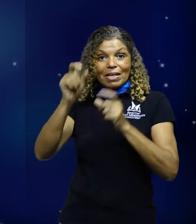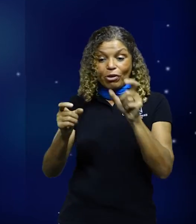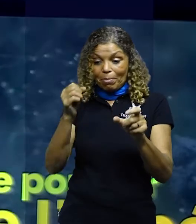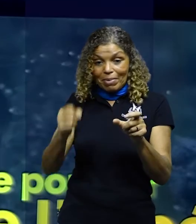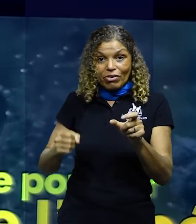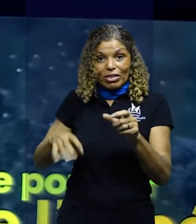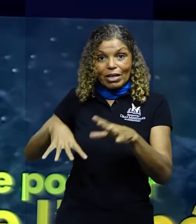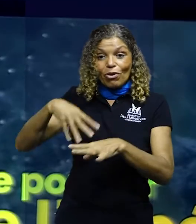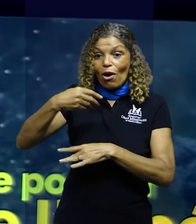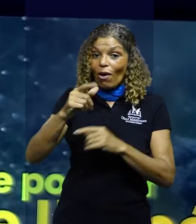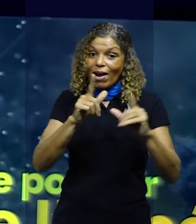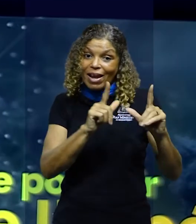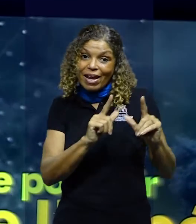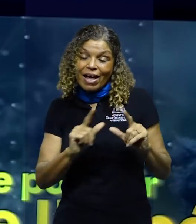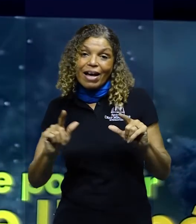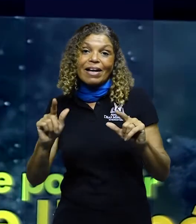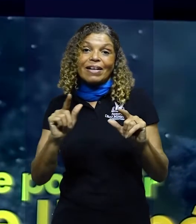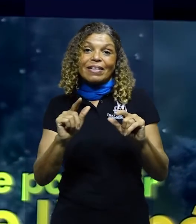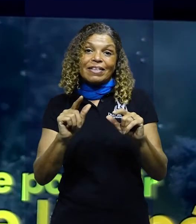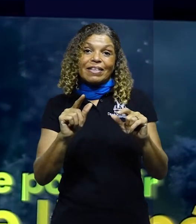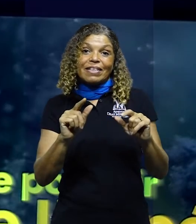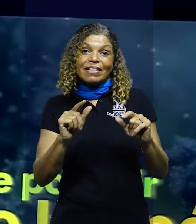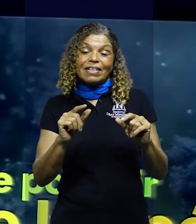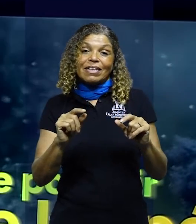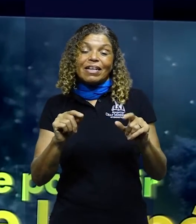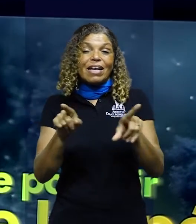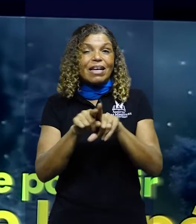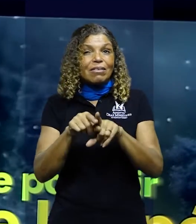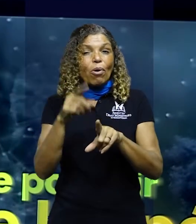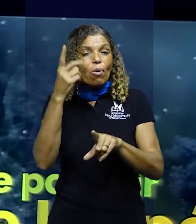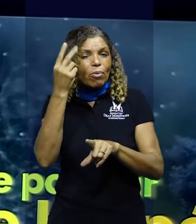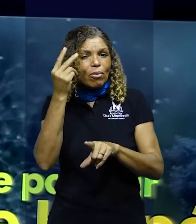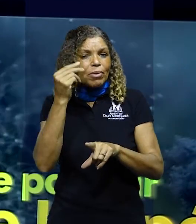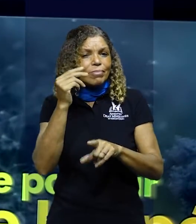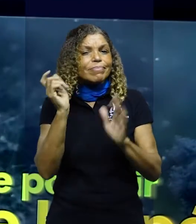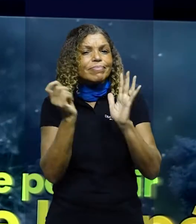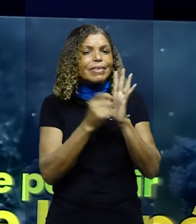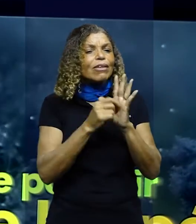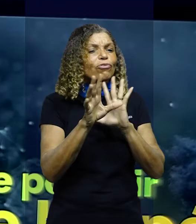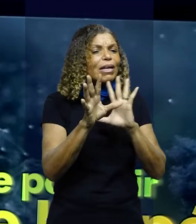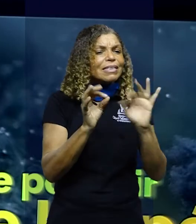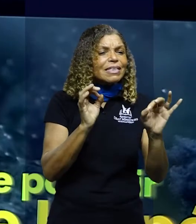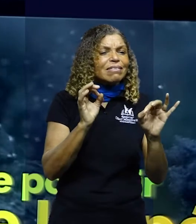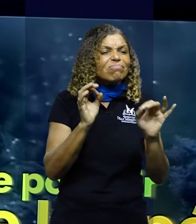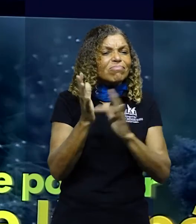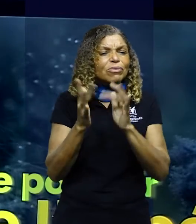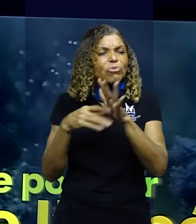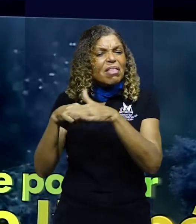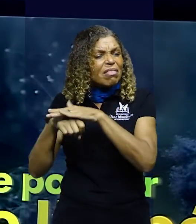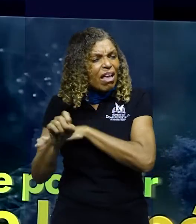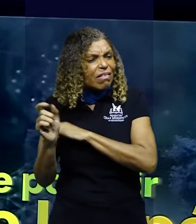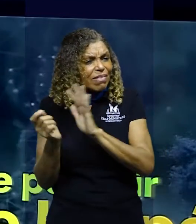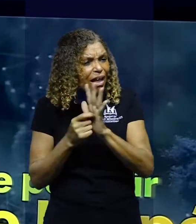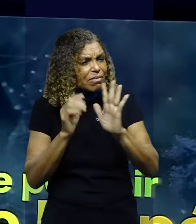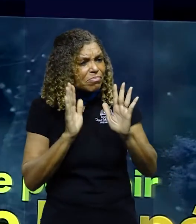Jésus. Et vous comprenez pourquoi parfois il nous arrive de dire que la date choisie pour la naissance de Jésus peut être